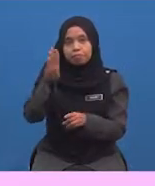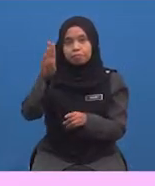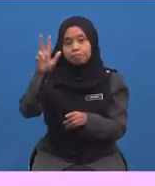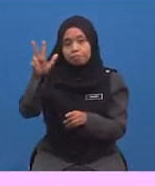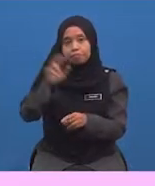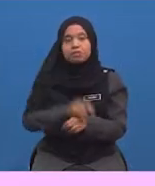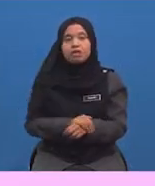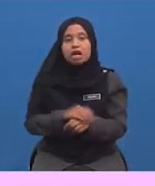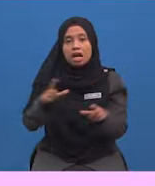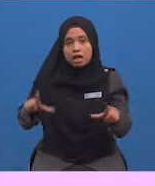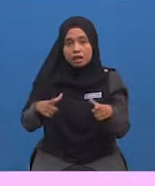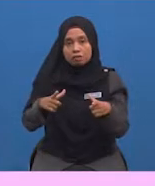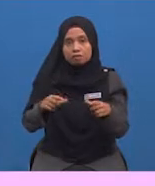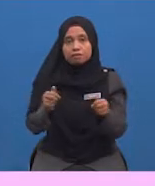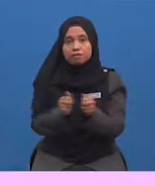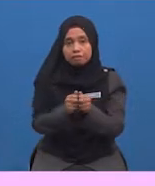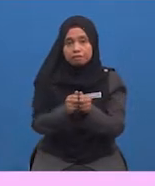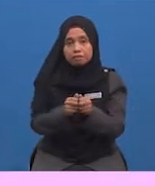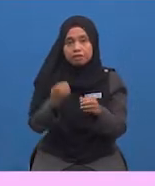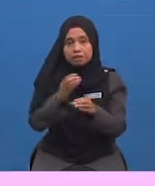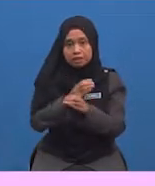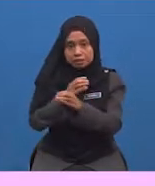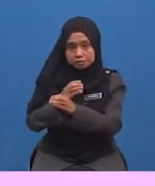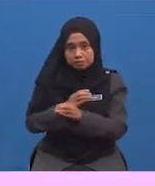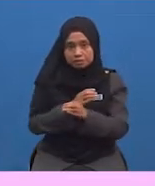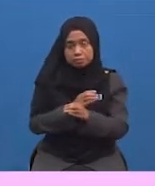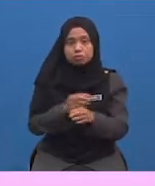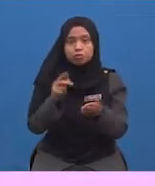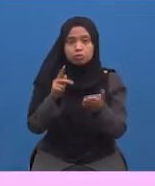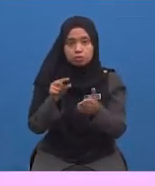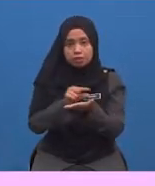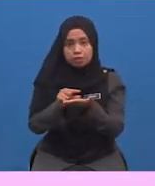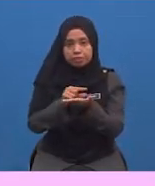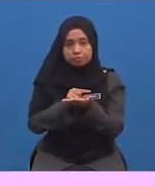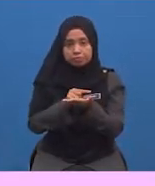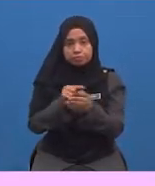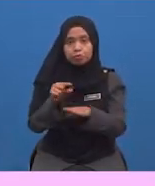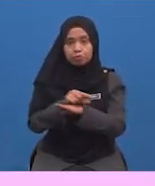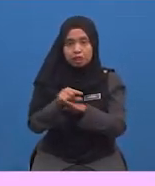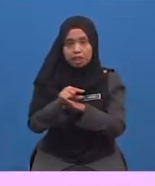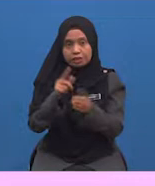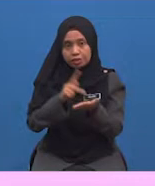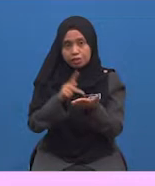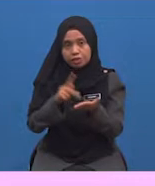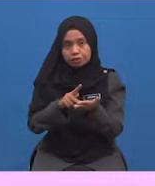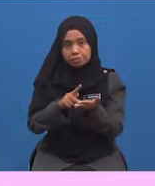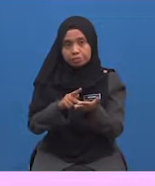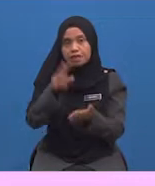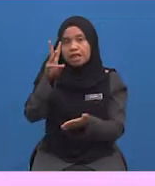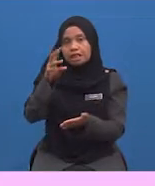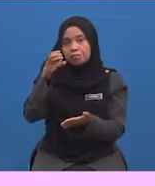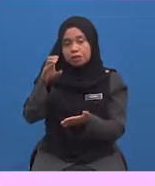Seterusnya, lakukan pengiraan dengan cermat dengan menggunakan kalkulator dan hasil jawapan ialah